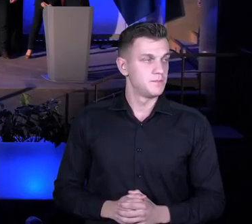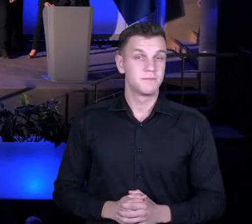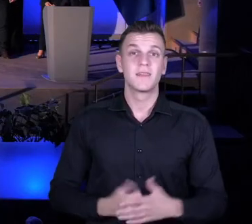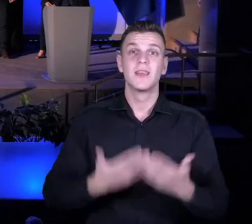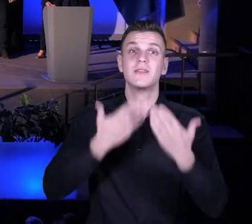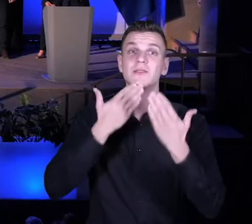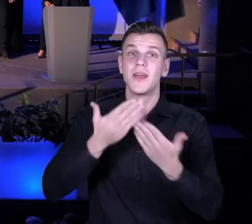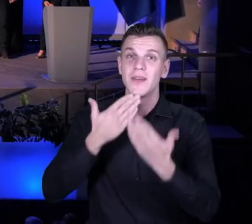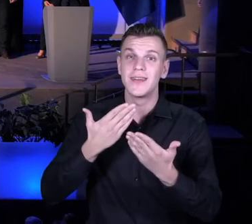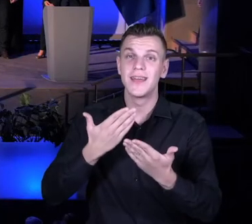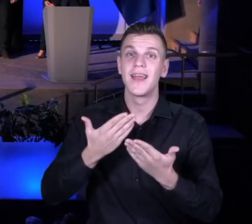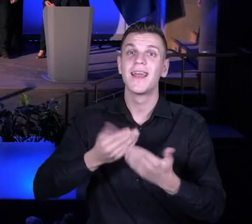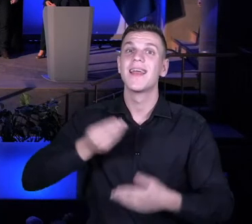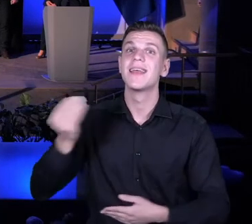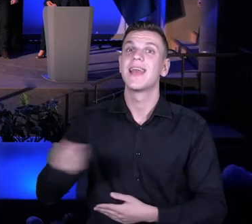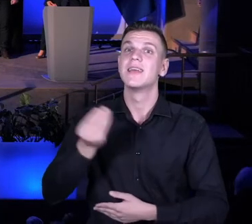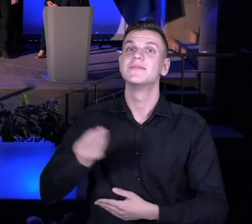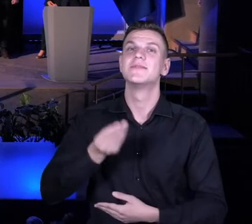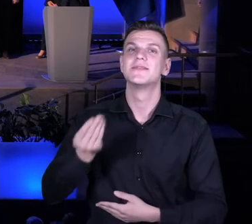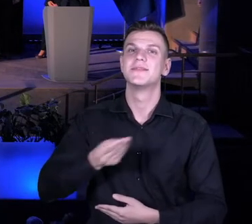Dziękujemy. Zapraszamy jeszcze na...